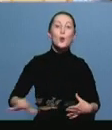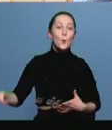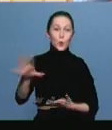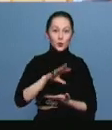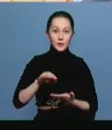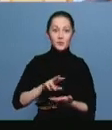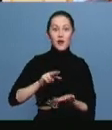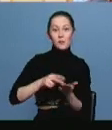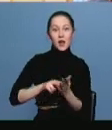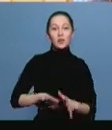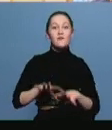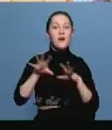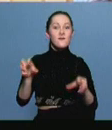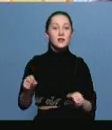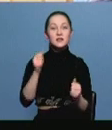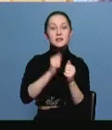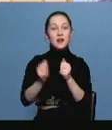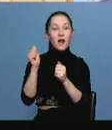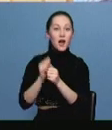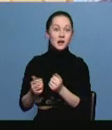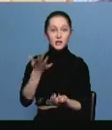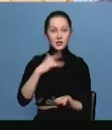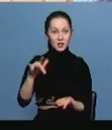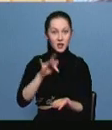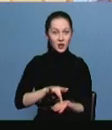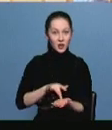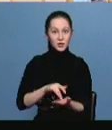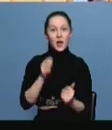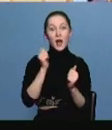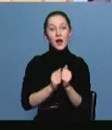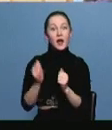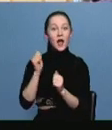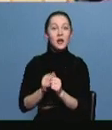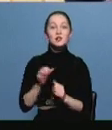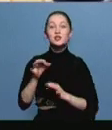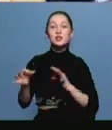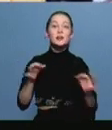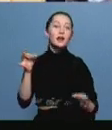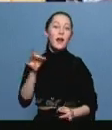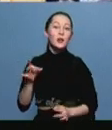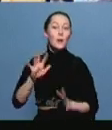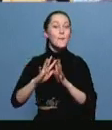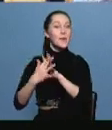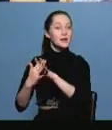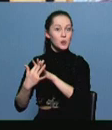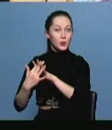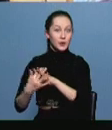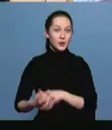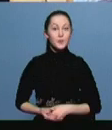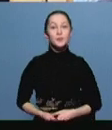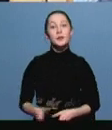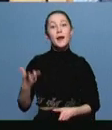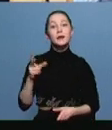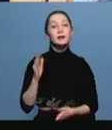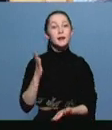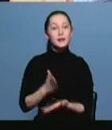планах охватить каждое муниципальное образование республики. То есть каждый город, каждый район, каждый поселок, где